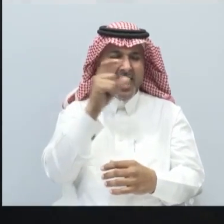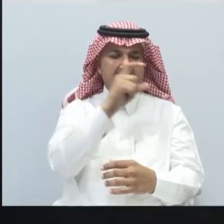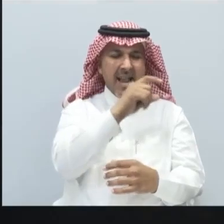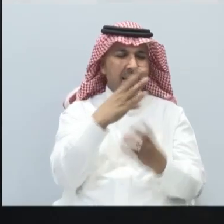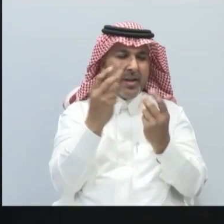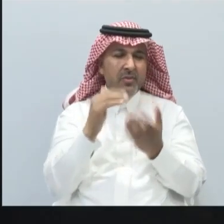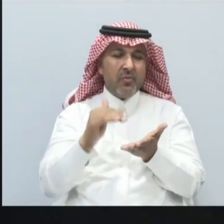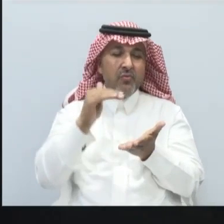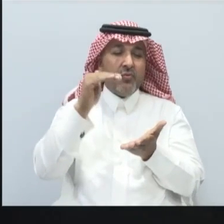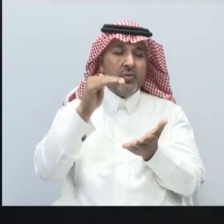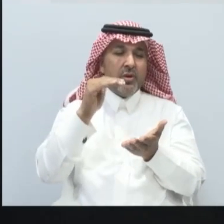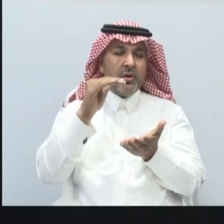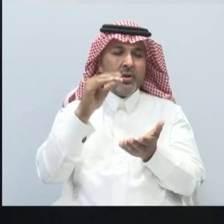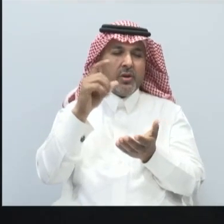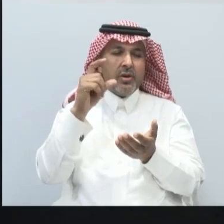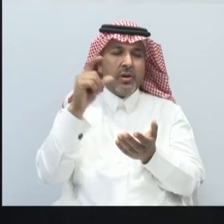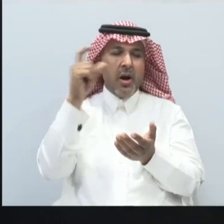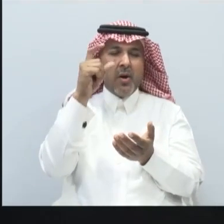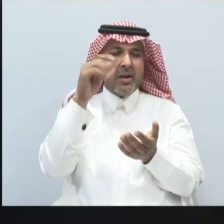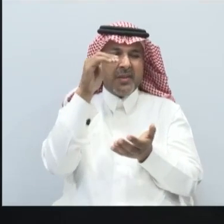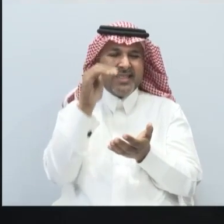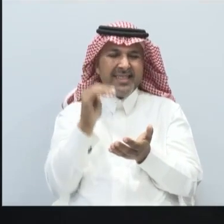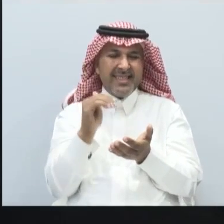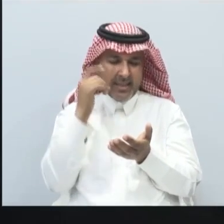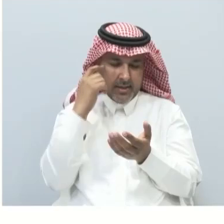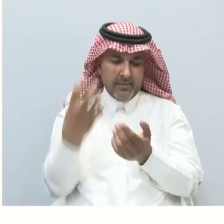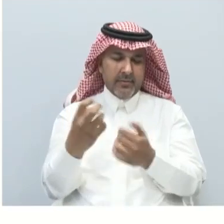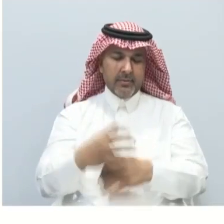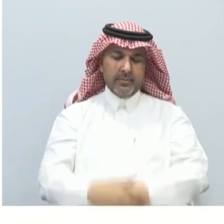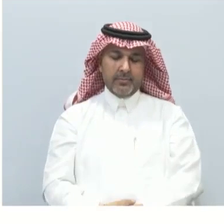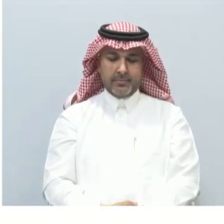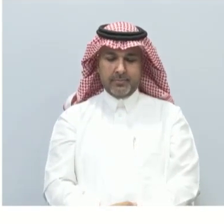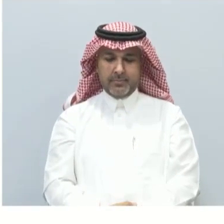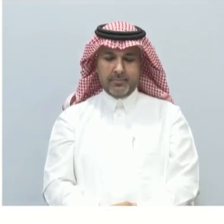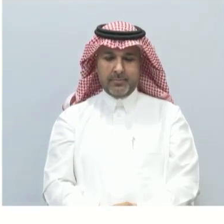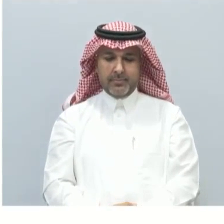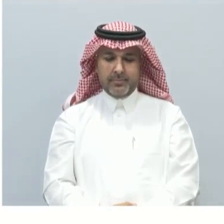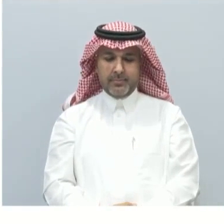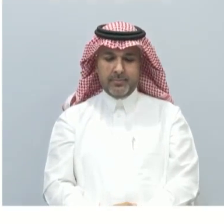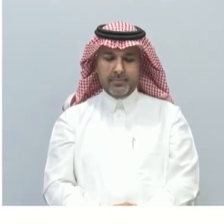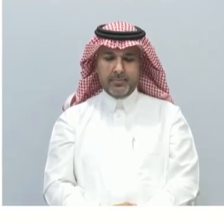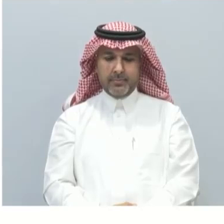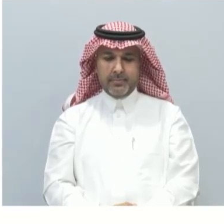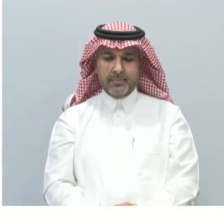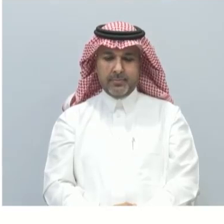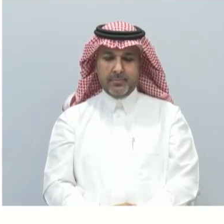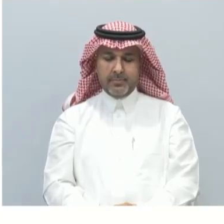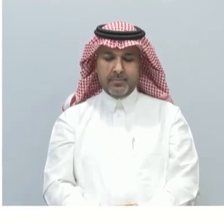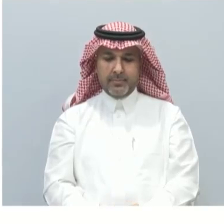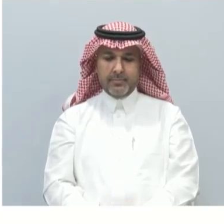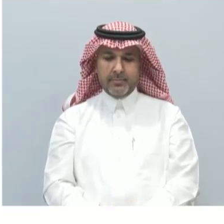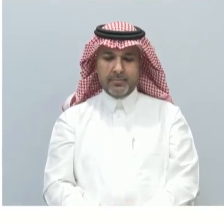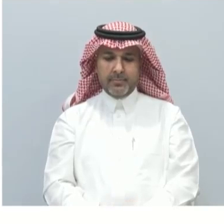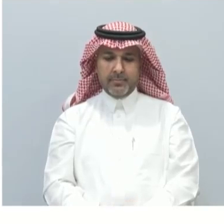راح نضع موجب ار واذا كان نقصان راح نضع سالب ار ننتقل نشوف تحقق من فهمك قال لك